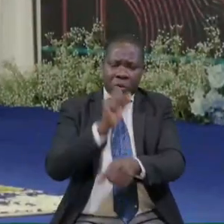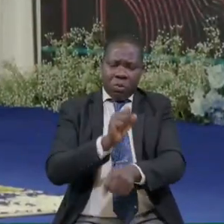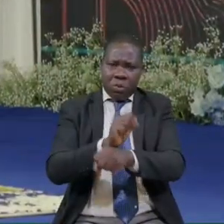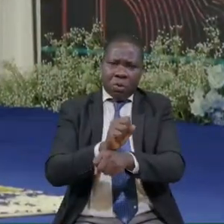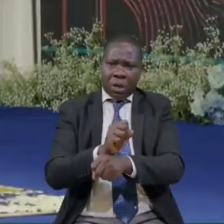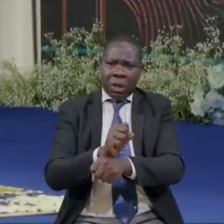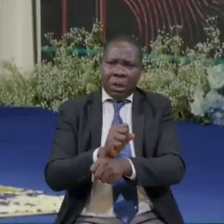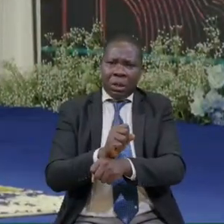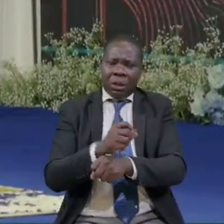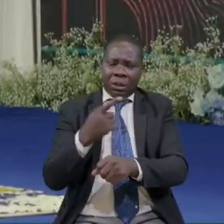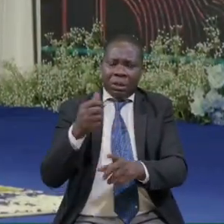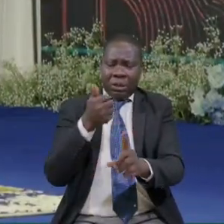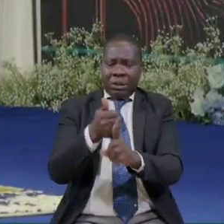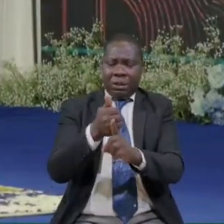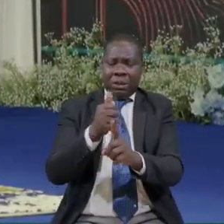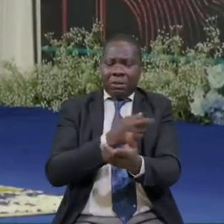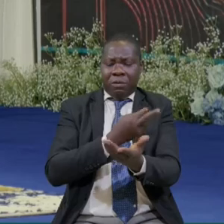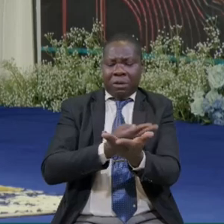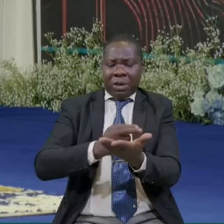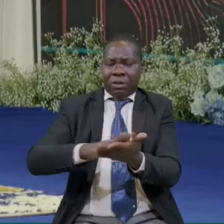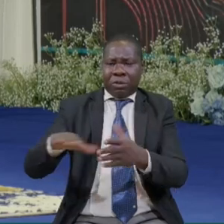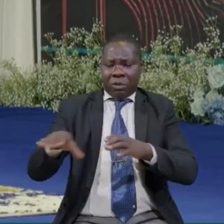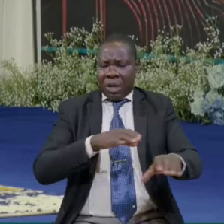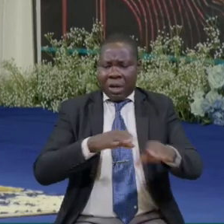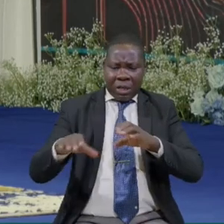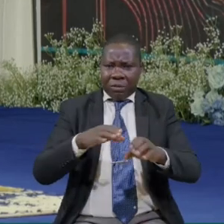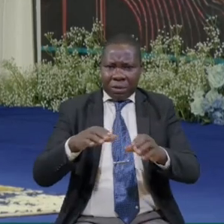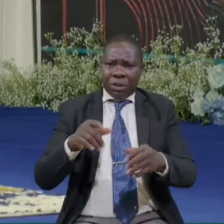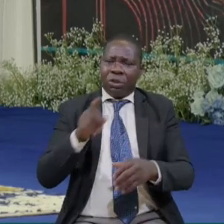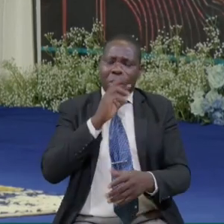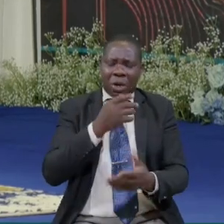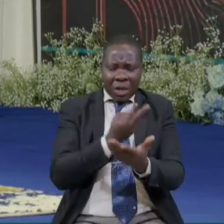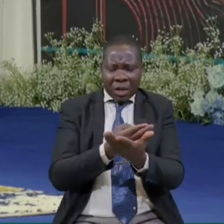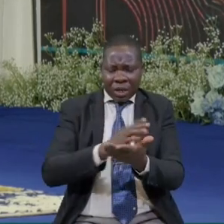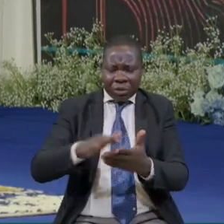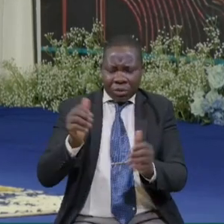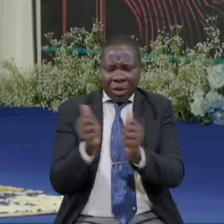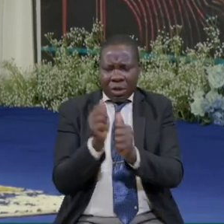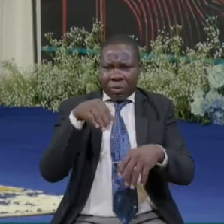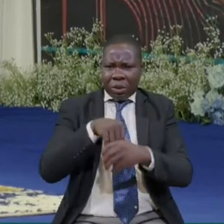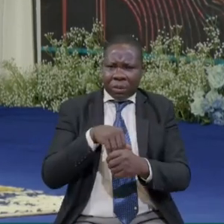les activités, la justice, la justice